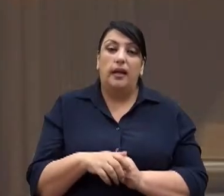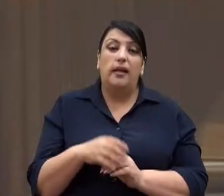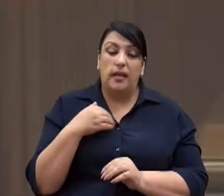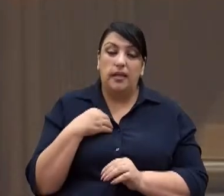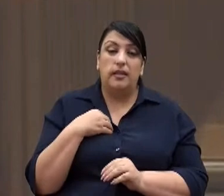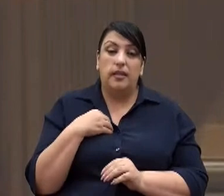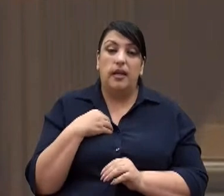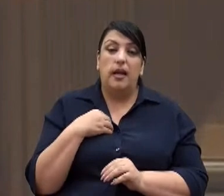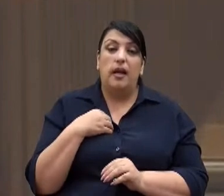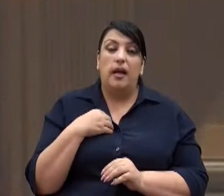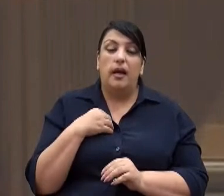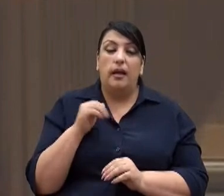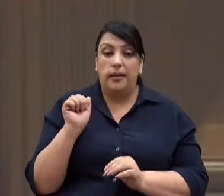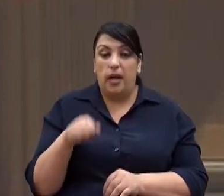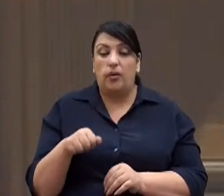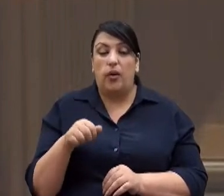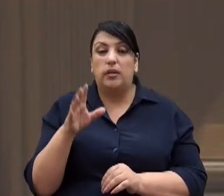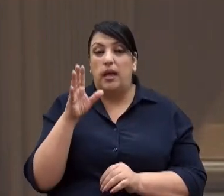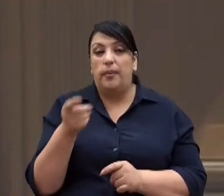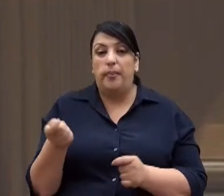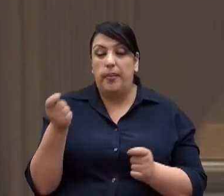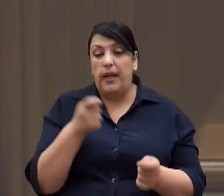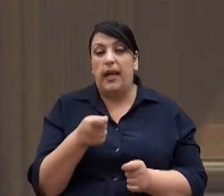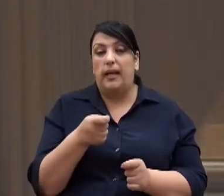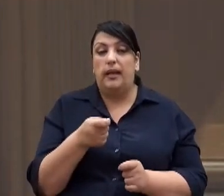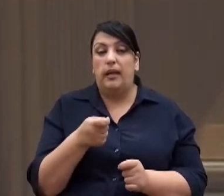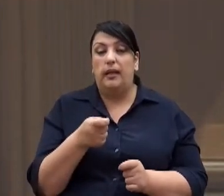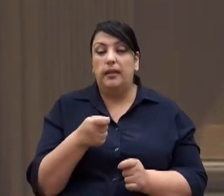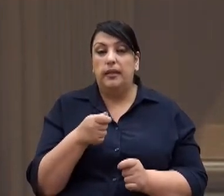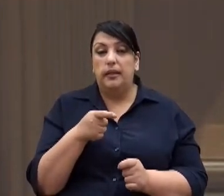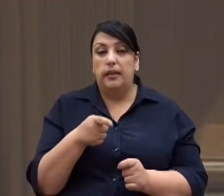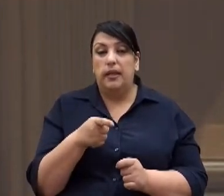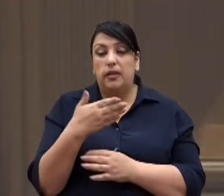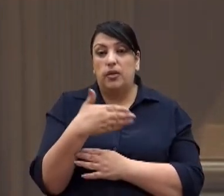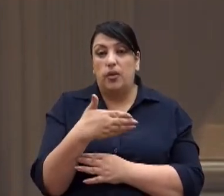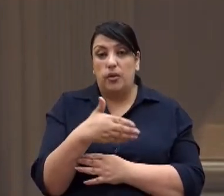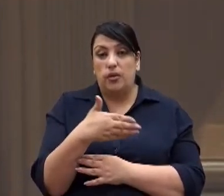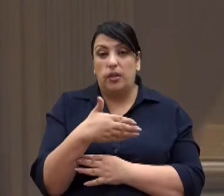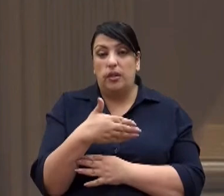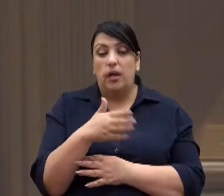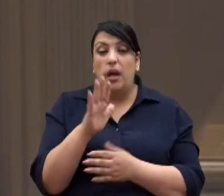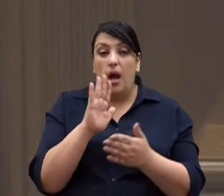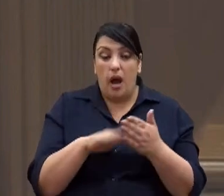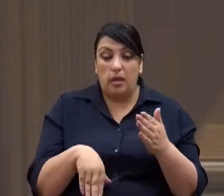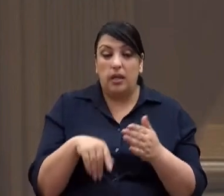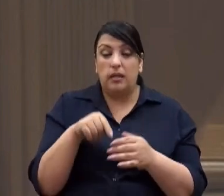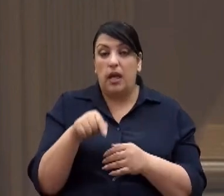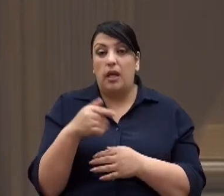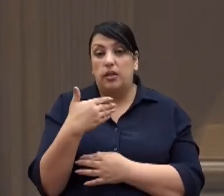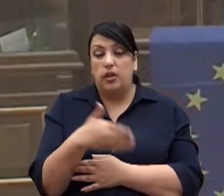այսօր կարողացանք այնուամենայնիվ բերել այստեղ այս դրոշը, կրկնում եմ, առանց այս